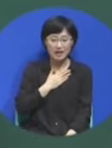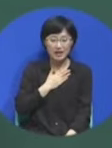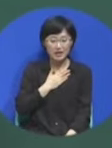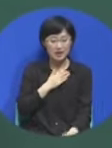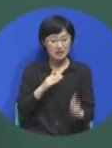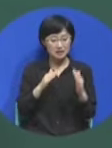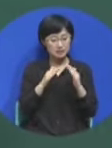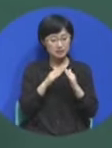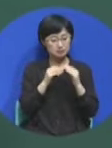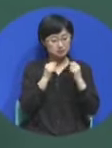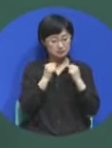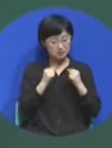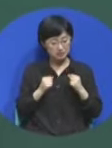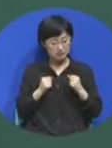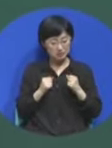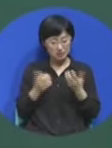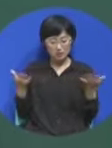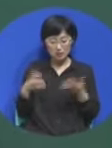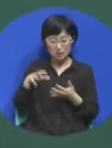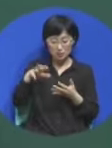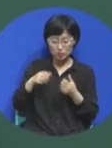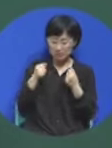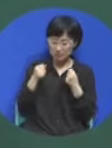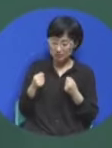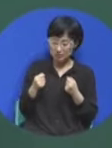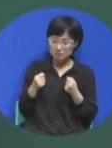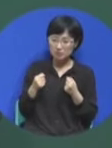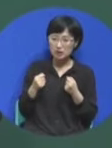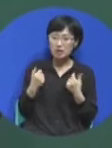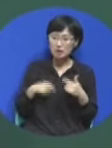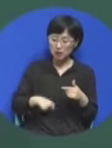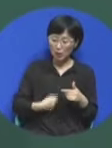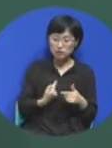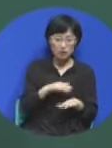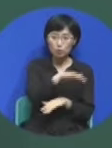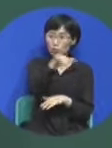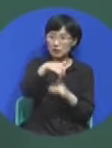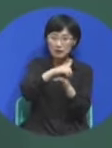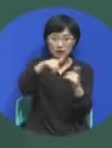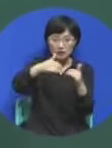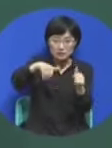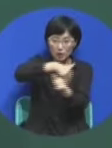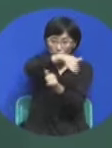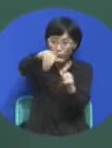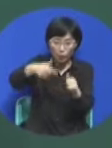가정에든 직장에든 삶에 있든 혼자 있는 시간에 한번 찬송해 보세요.